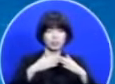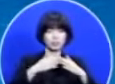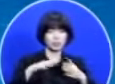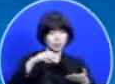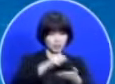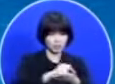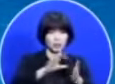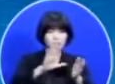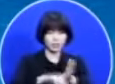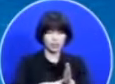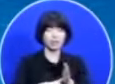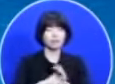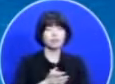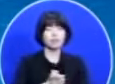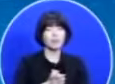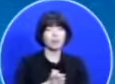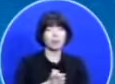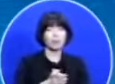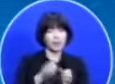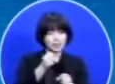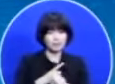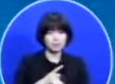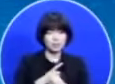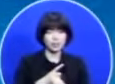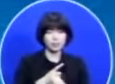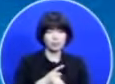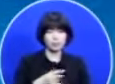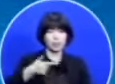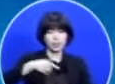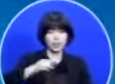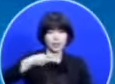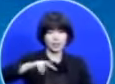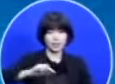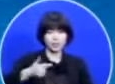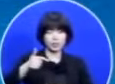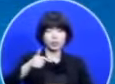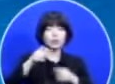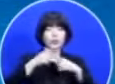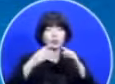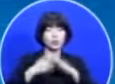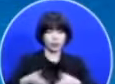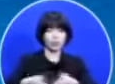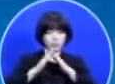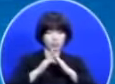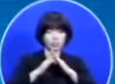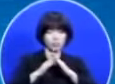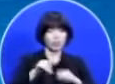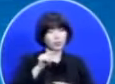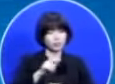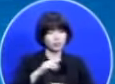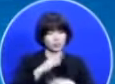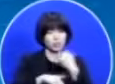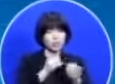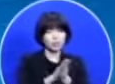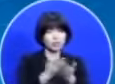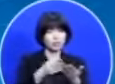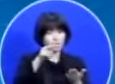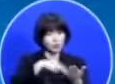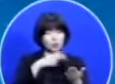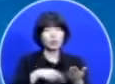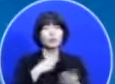시대에 아 이미 개신교 교회가 선거 줘 그는 성경을 읽고 싶었어요 대단히